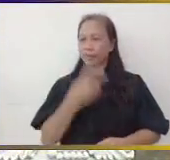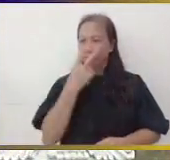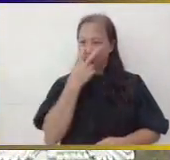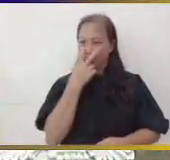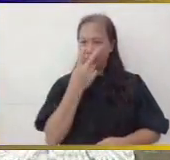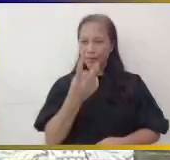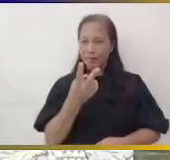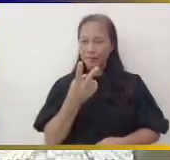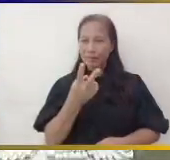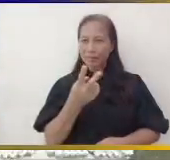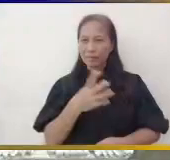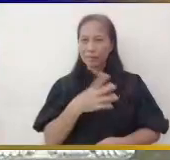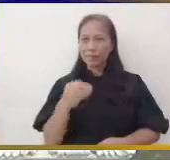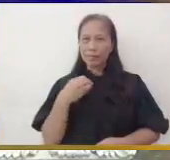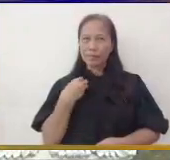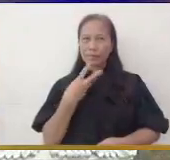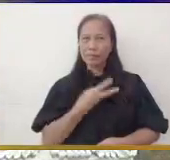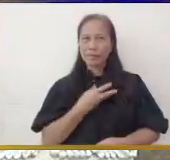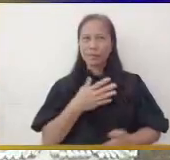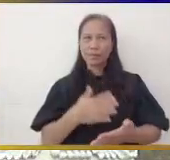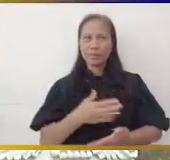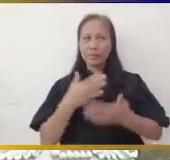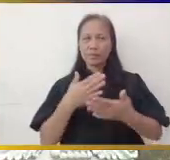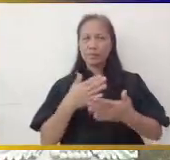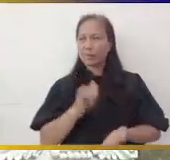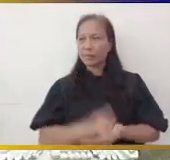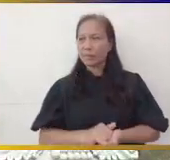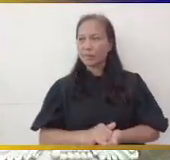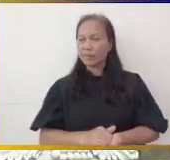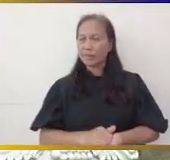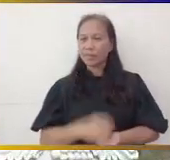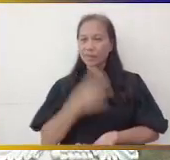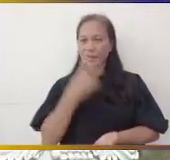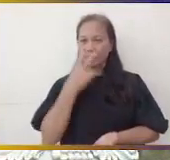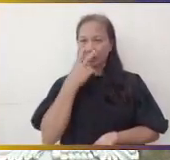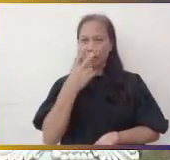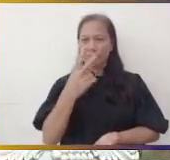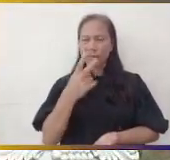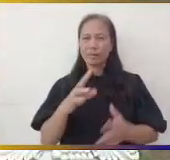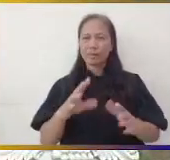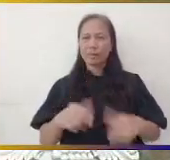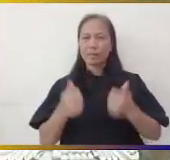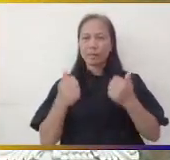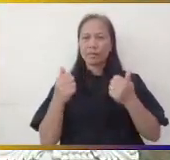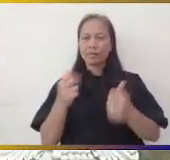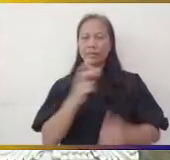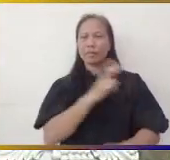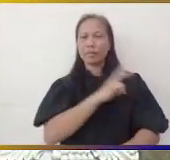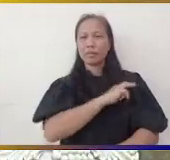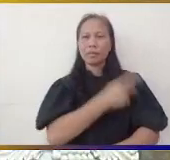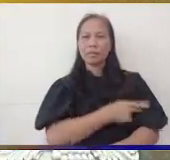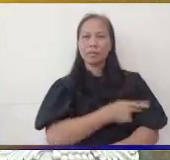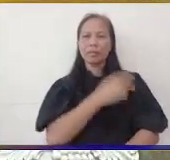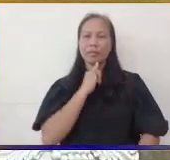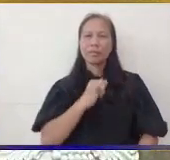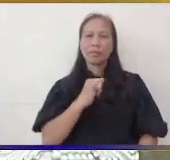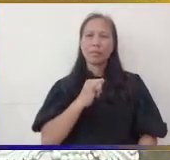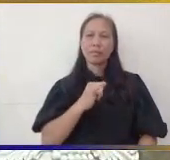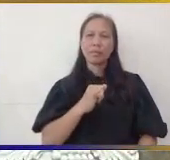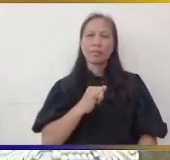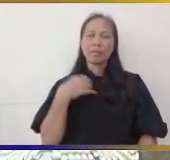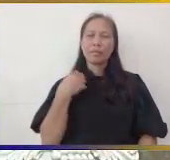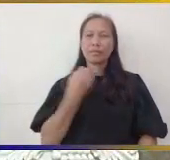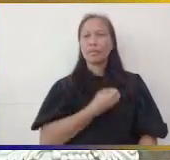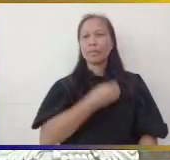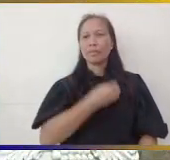talagang mind ng Diyos ito mga kapatid mind ng Diyos para magpatuloy ang simbahan Hindi ito galaw ng tao you